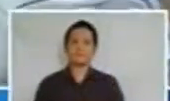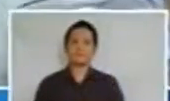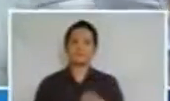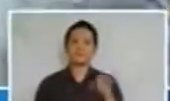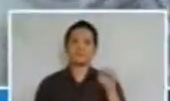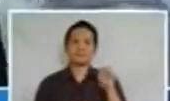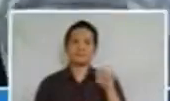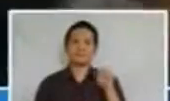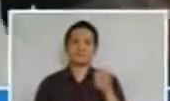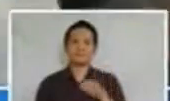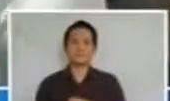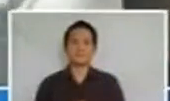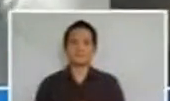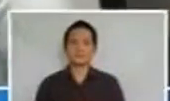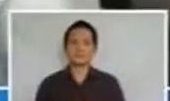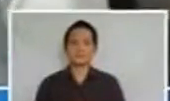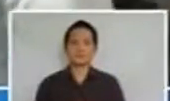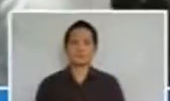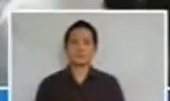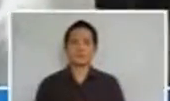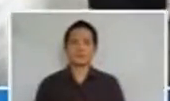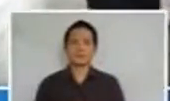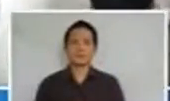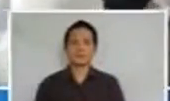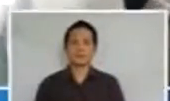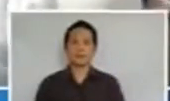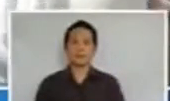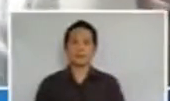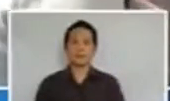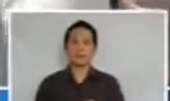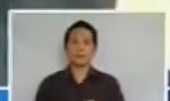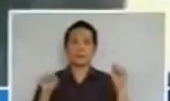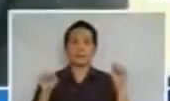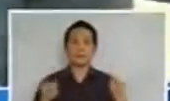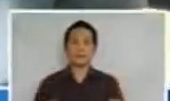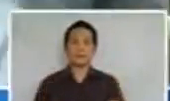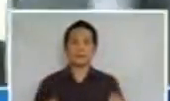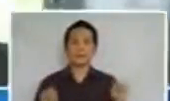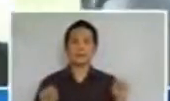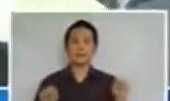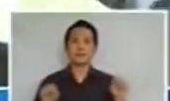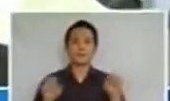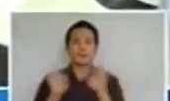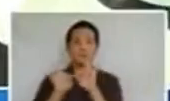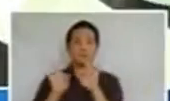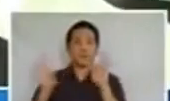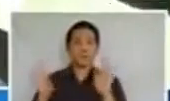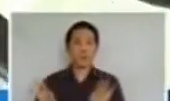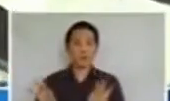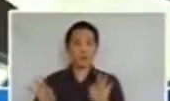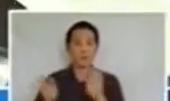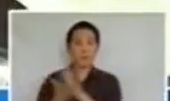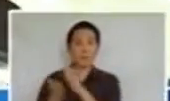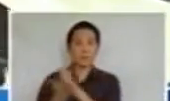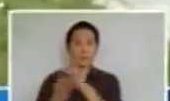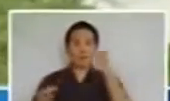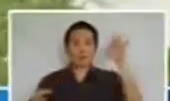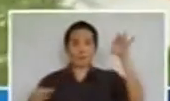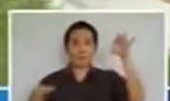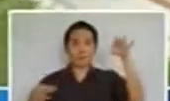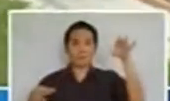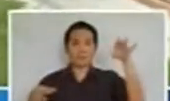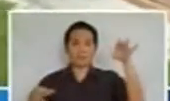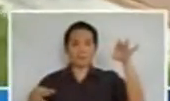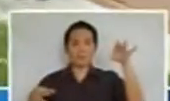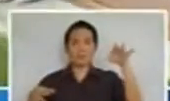pag-support na maibigay nila yung form or ma-submit nila sa aming mga labor offices, kami na po mismo